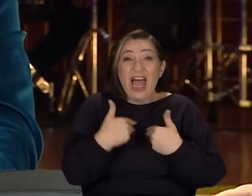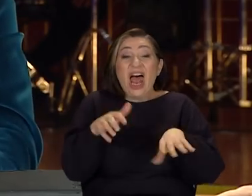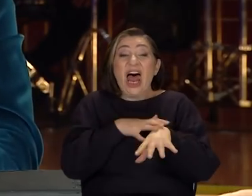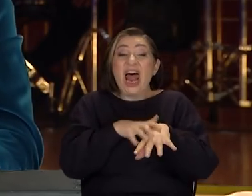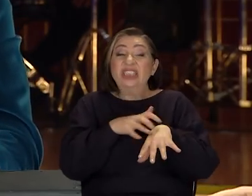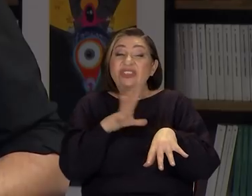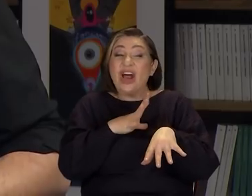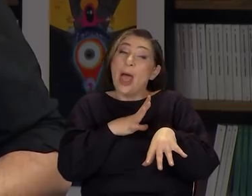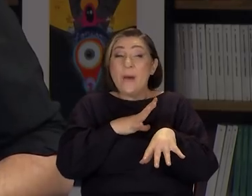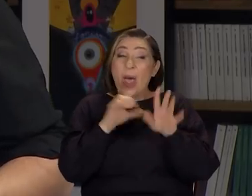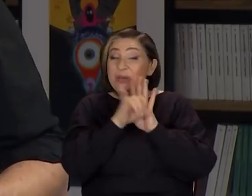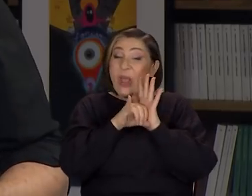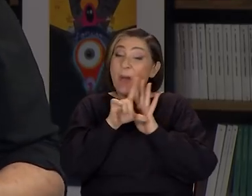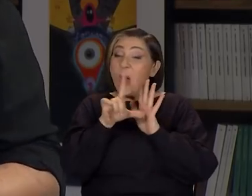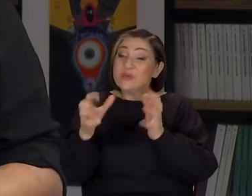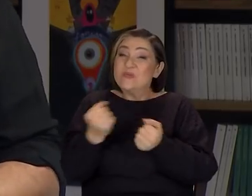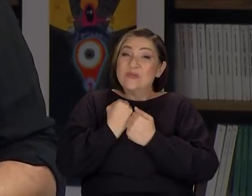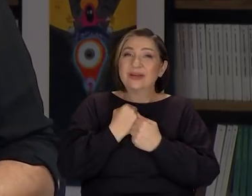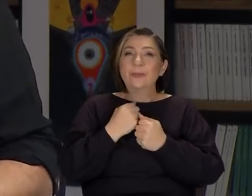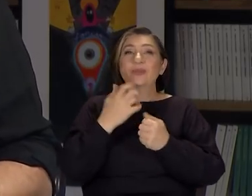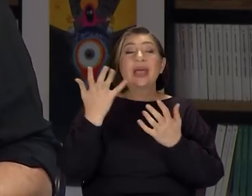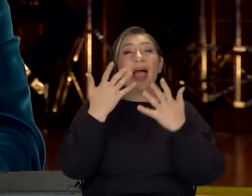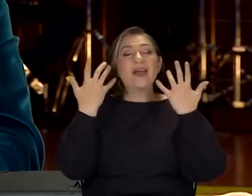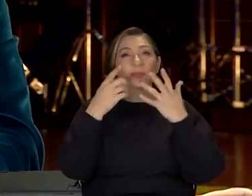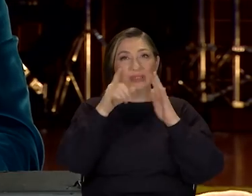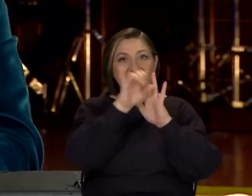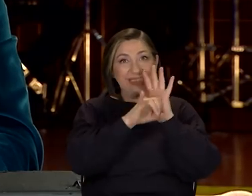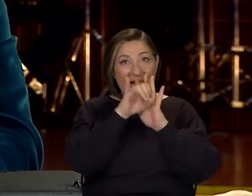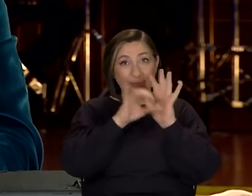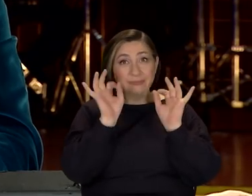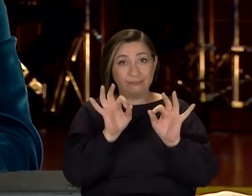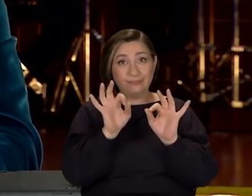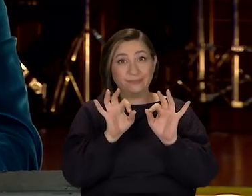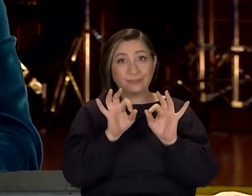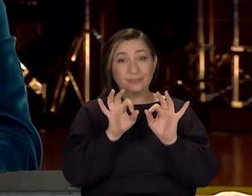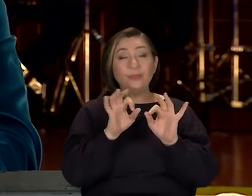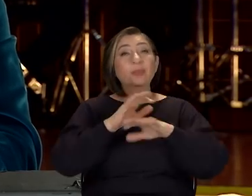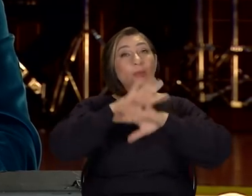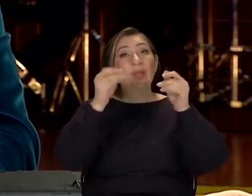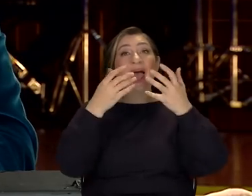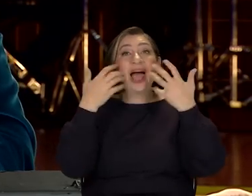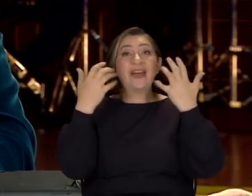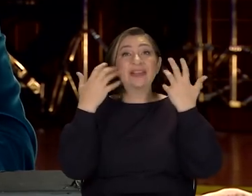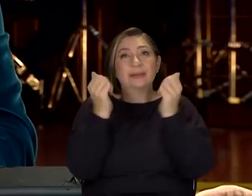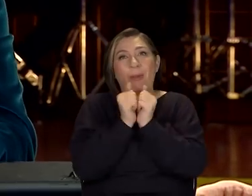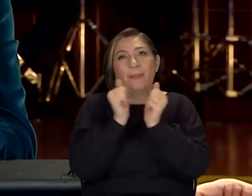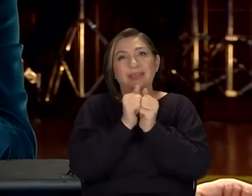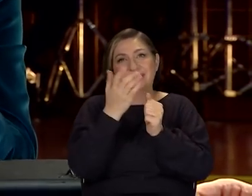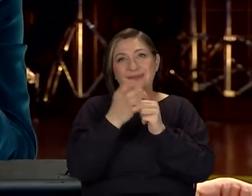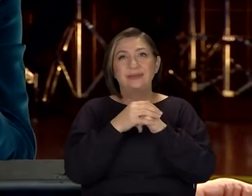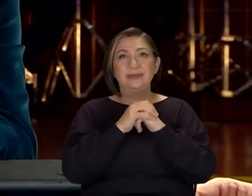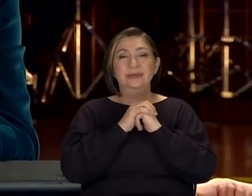Alerjim var ama Instagram'da çok hangi beğeni geliyor. Hangi hayvan olursa bile. Bu senin Instagram'ından. Evet. Evet, bütün hayvanatla zaten